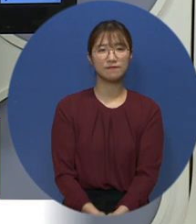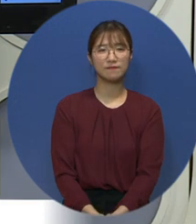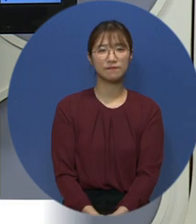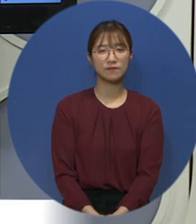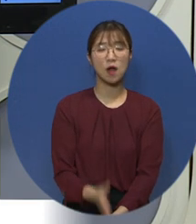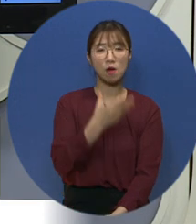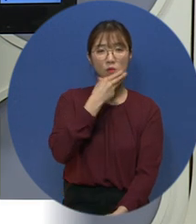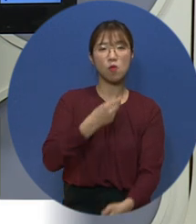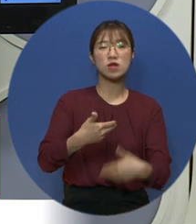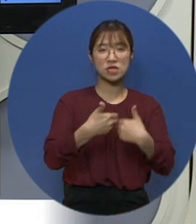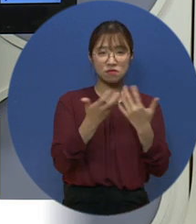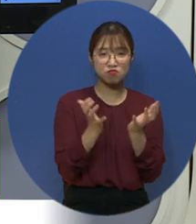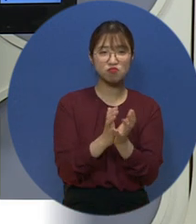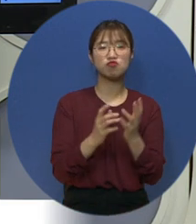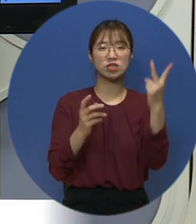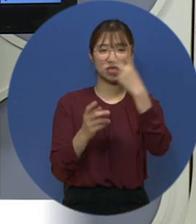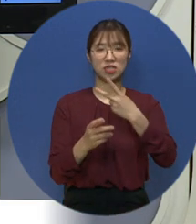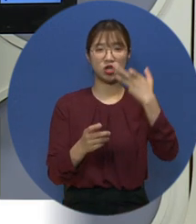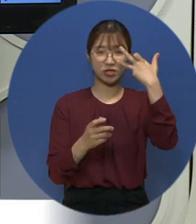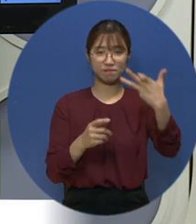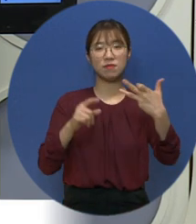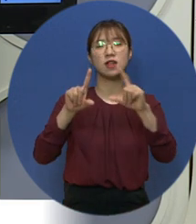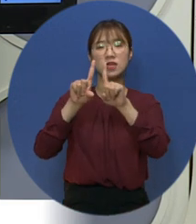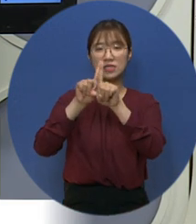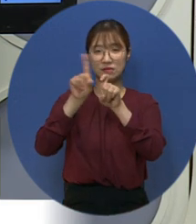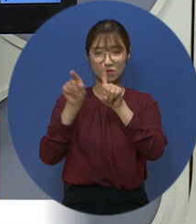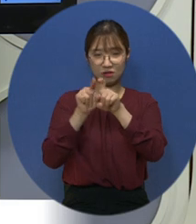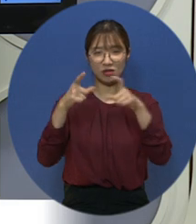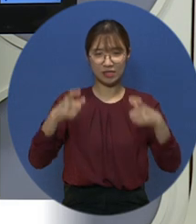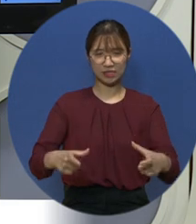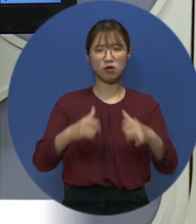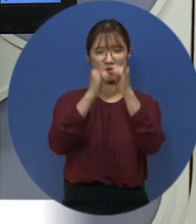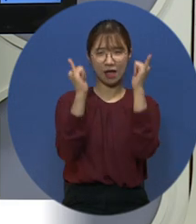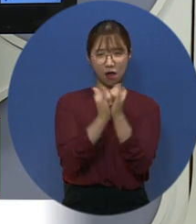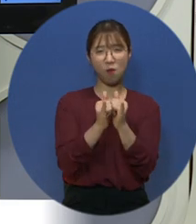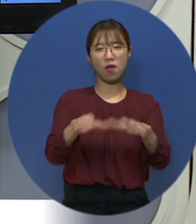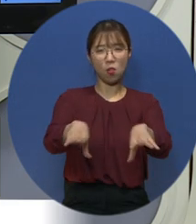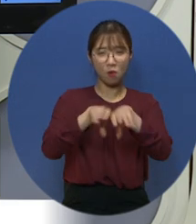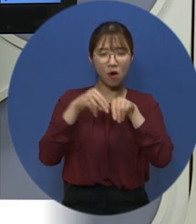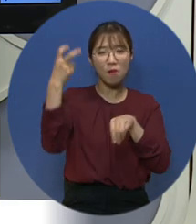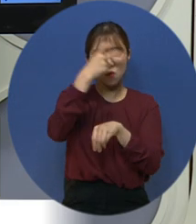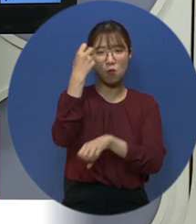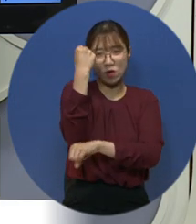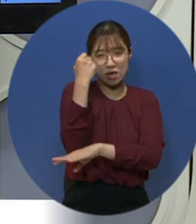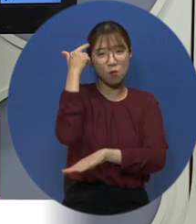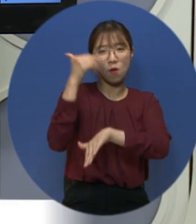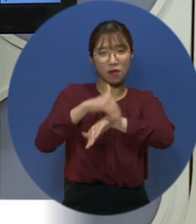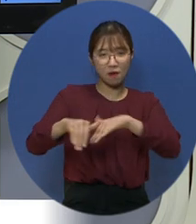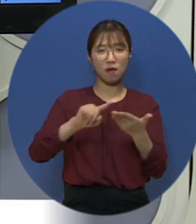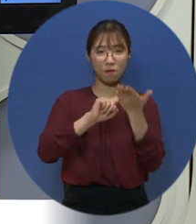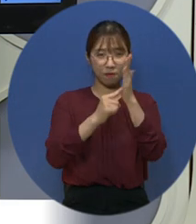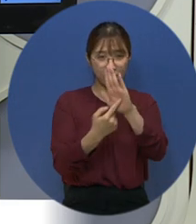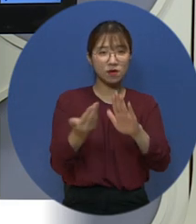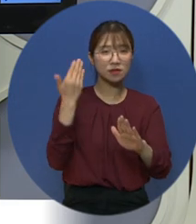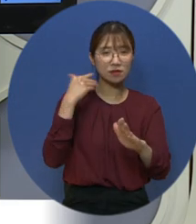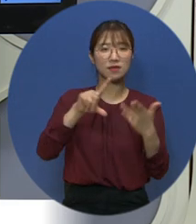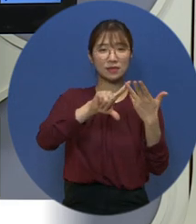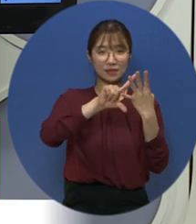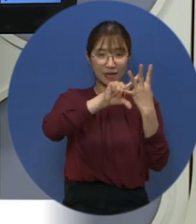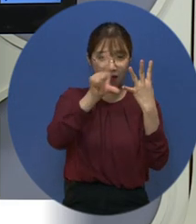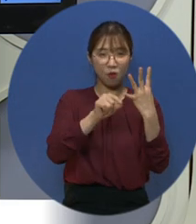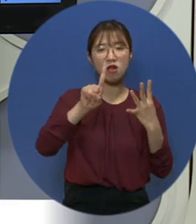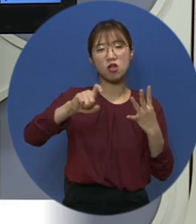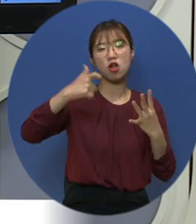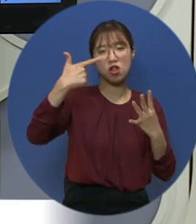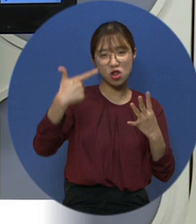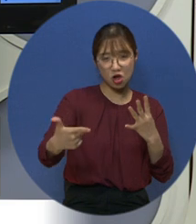복지부는 지난 2018년 11월 지역사회 통합 돌봄 기본계획 을 발표하고 지난해 4월 16개